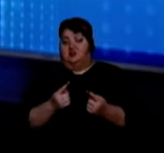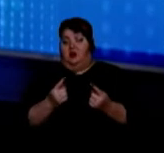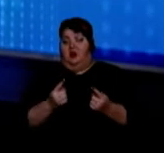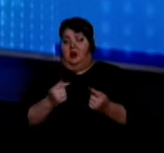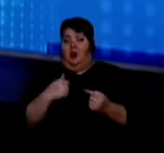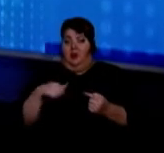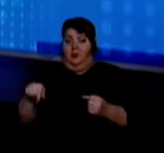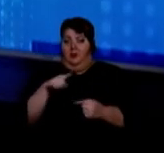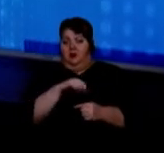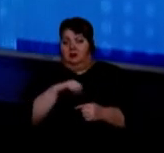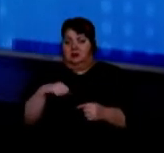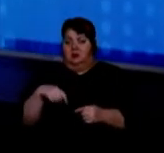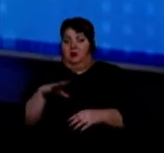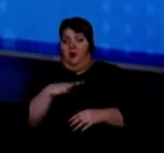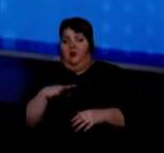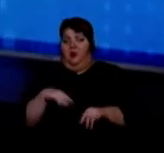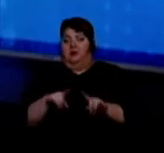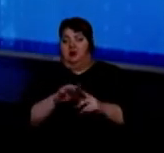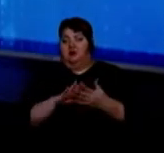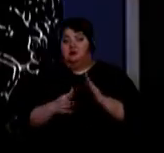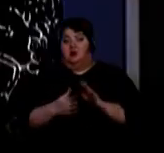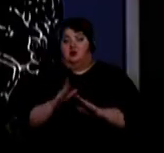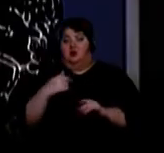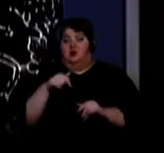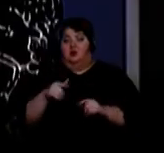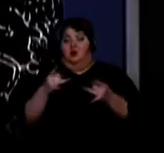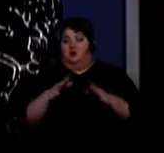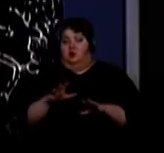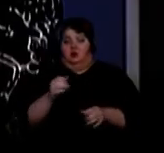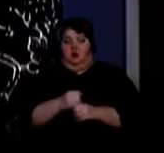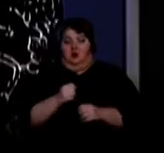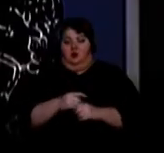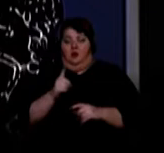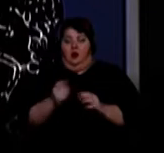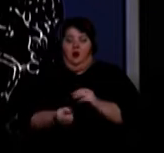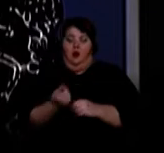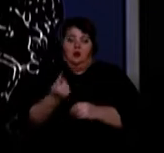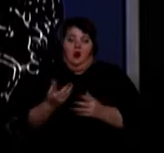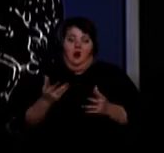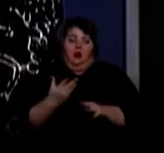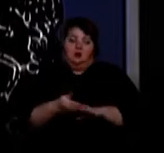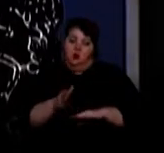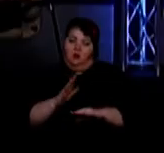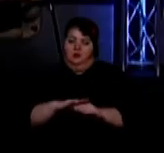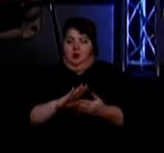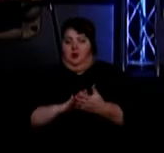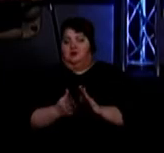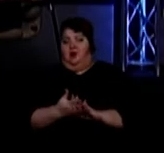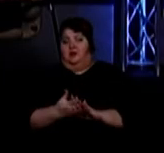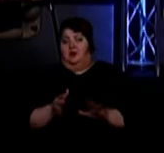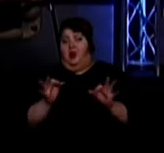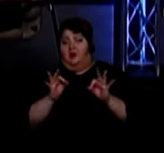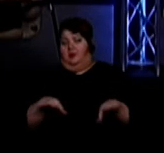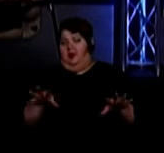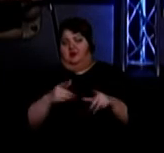ми самі буває в такій ситуації, що ми цього просто не робимо і опиняємося в якихось скрутних обставинах. А насправді все